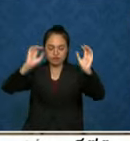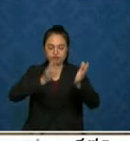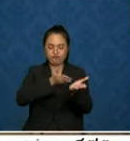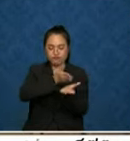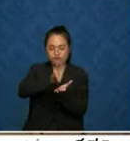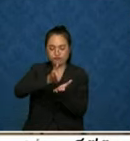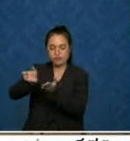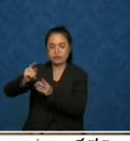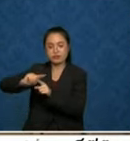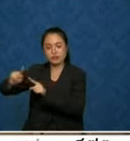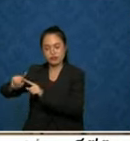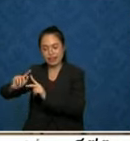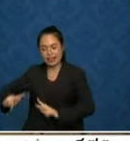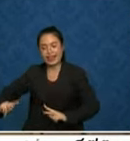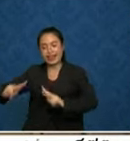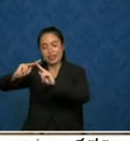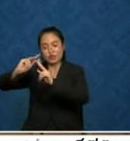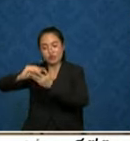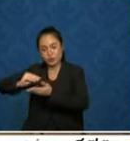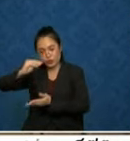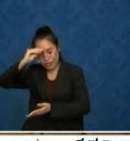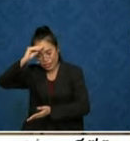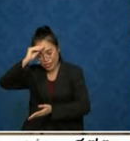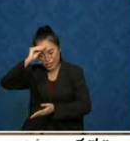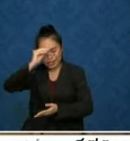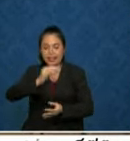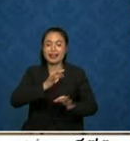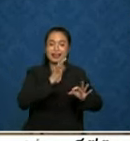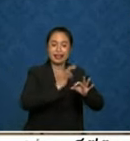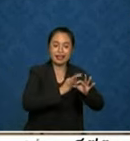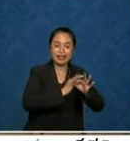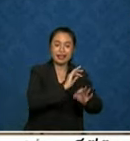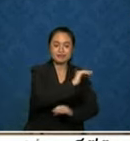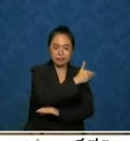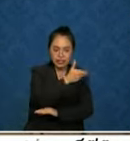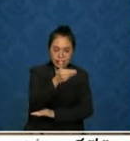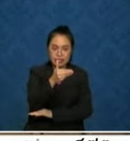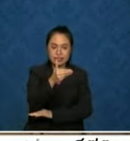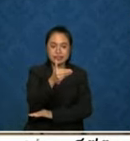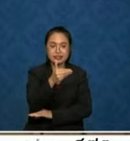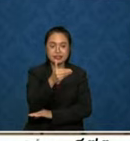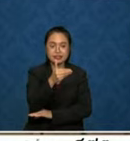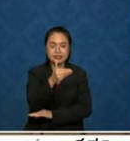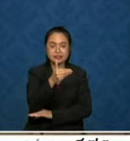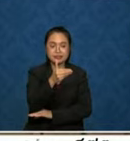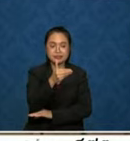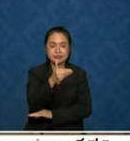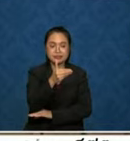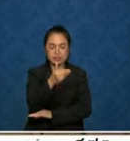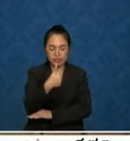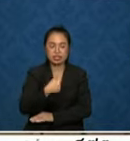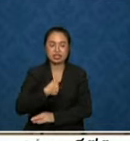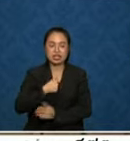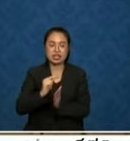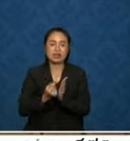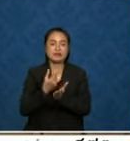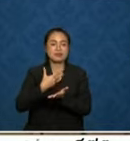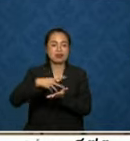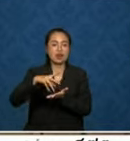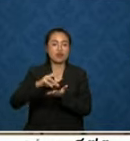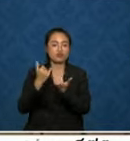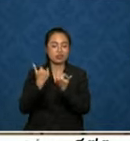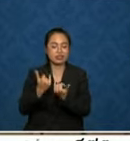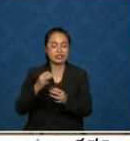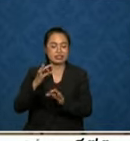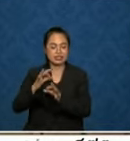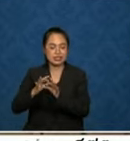านมากนะคะทั้งกระทรวงศึกษาธิการทั้งธนาคารแห่งประเทศไทยซึ่งอย่างที่ฉันเกริ่นนำไปก่อนหน้านี้แล้วว่าปัจจุบันธนาค